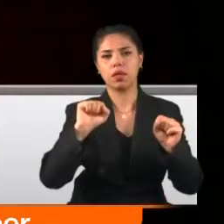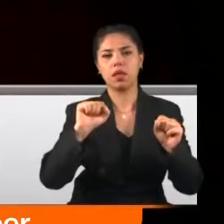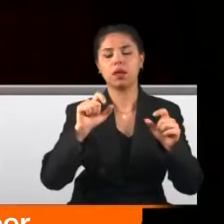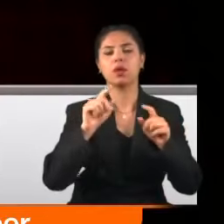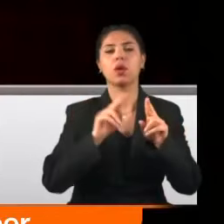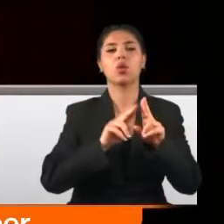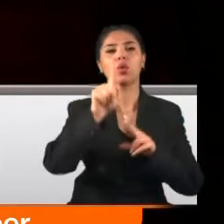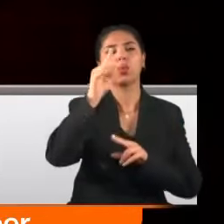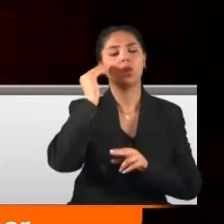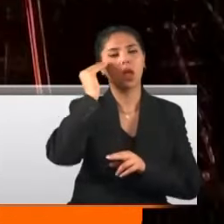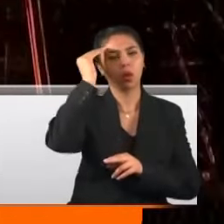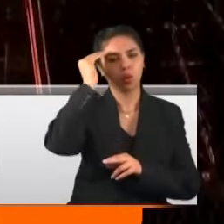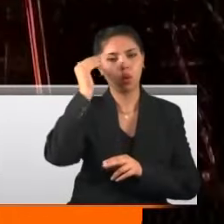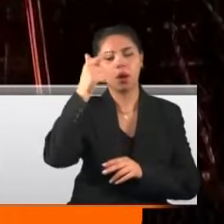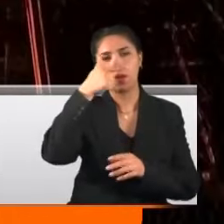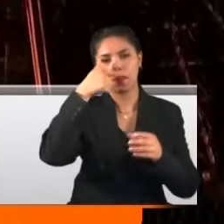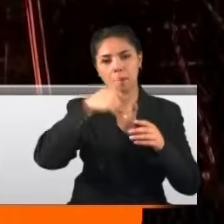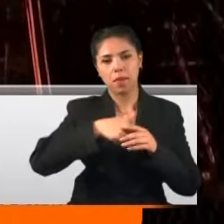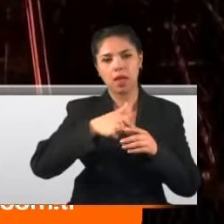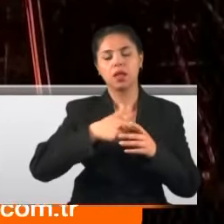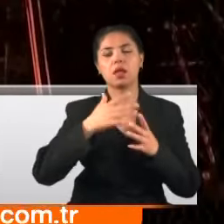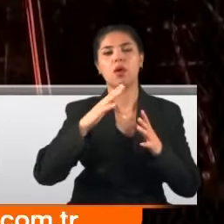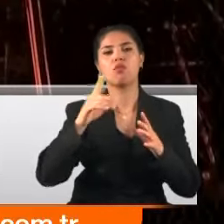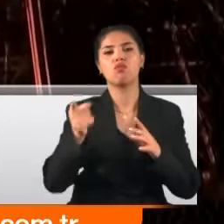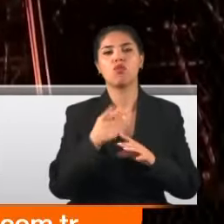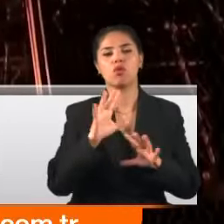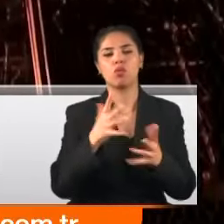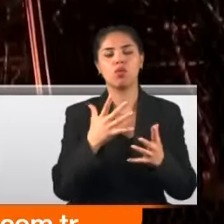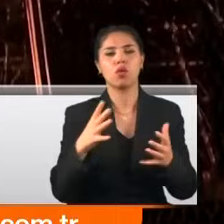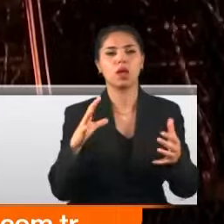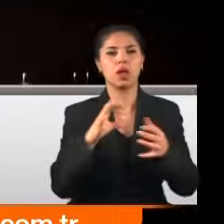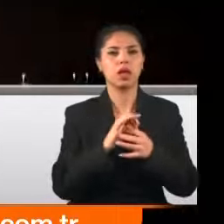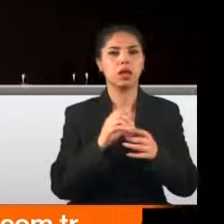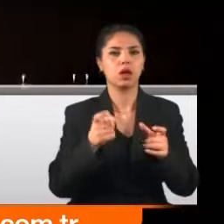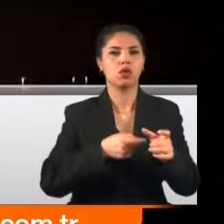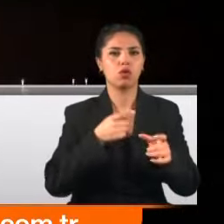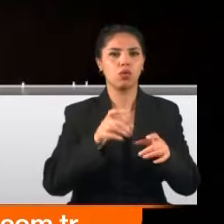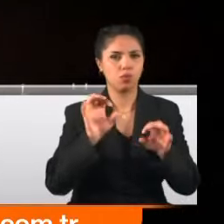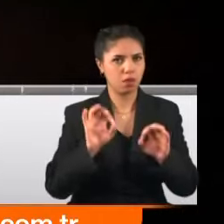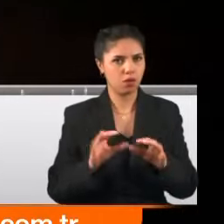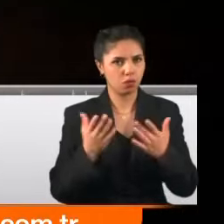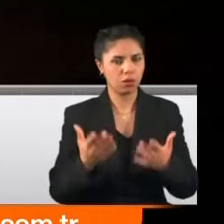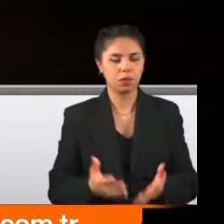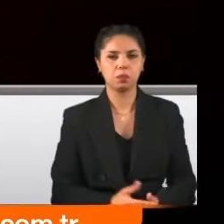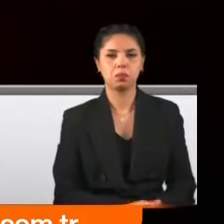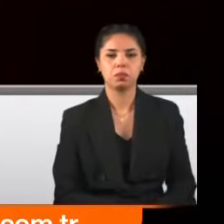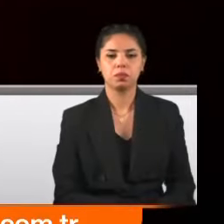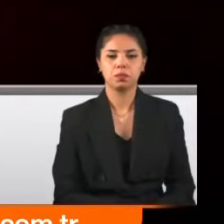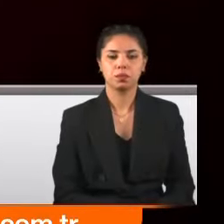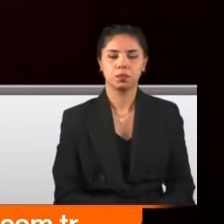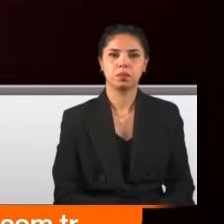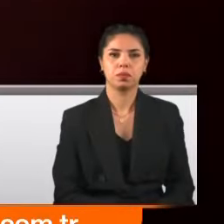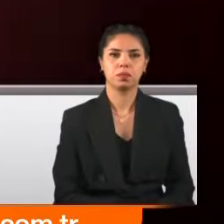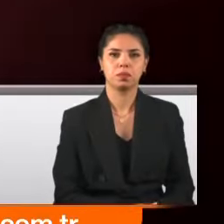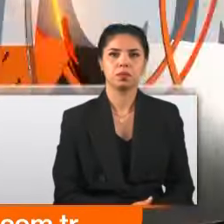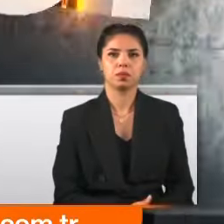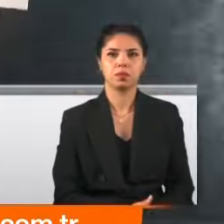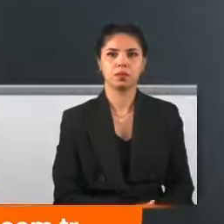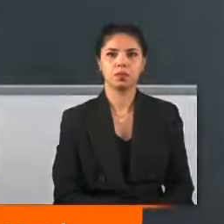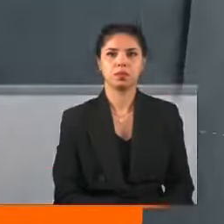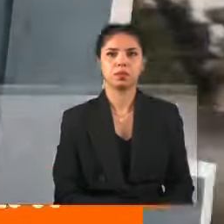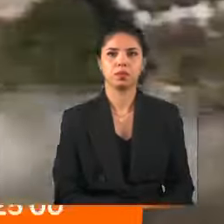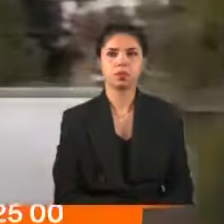Kore, benzin ve oksijenli motordaki arızaya dair soruşturma başlattı. Alive after detecting changes in its orbit.